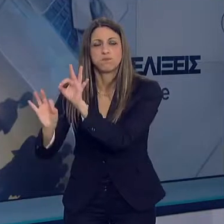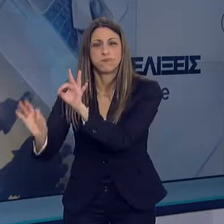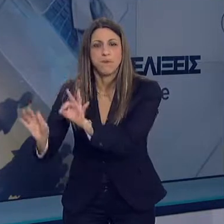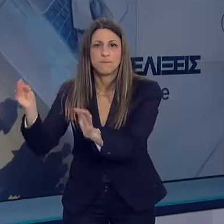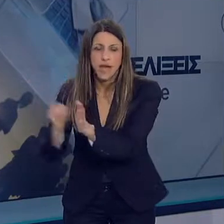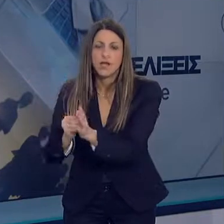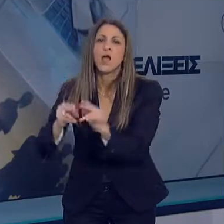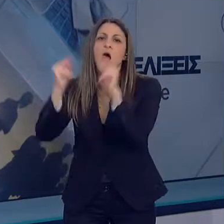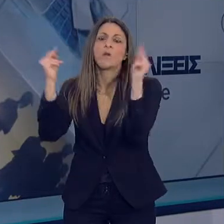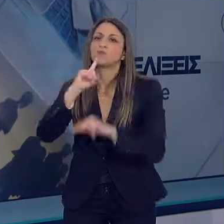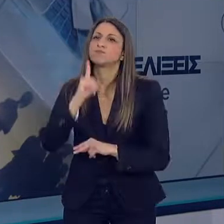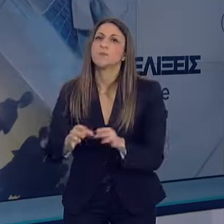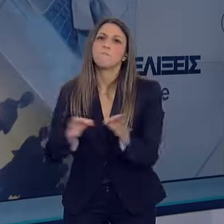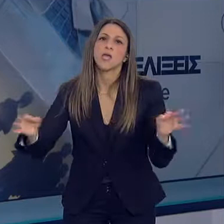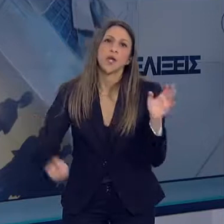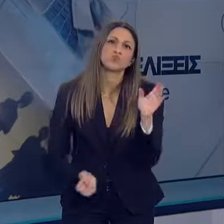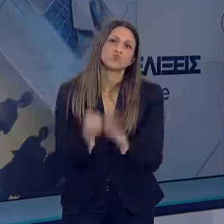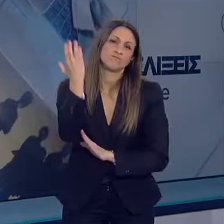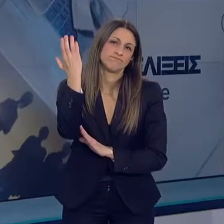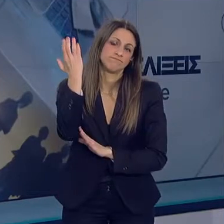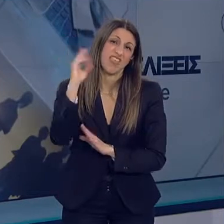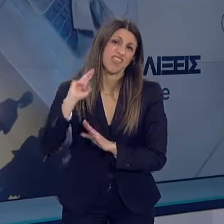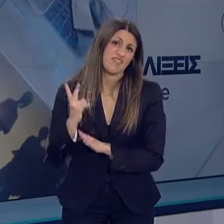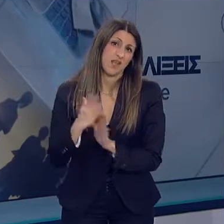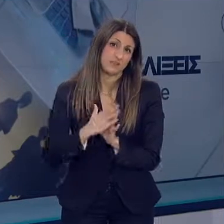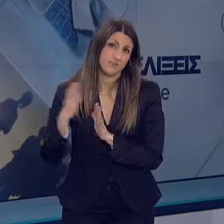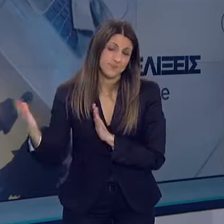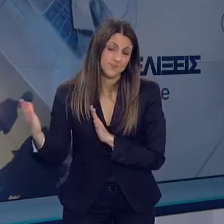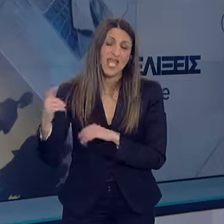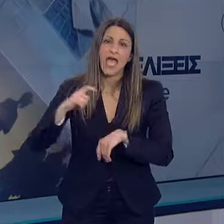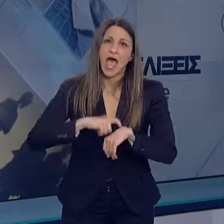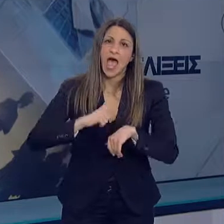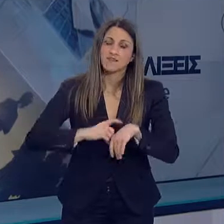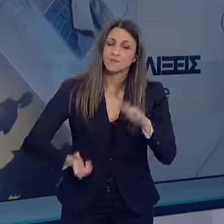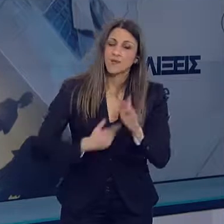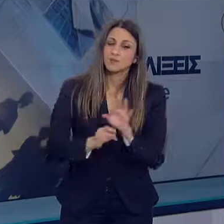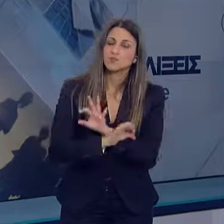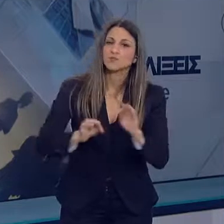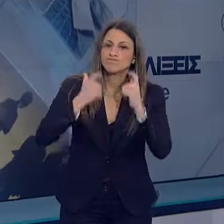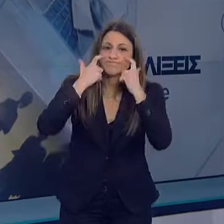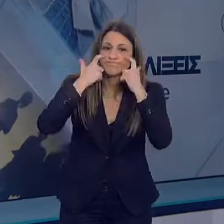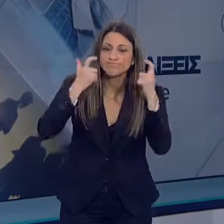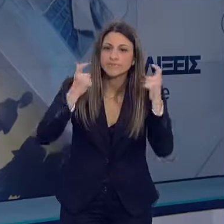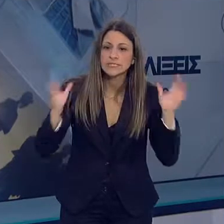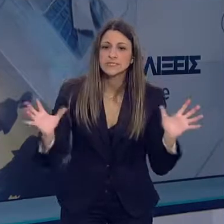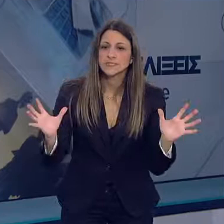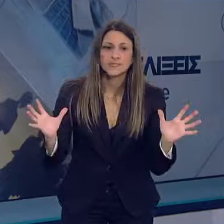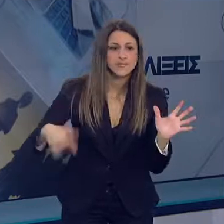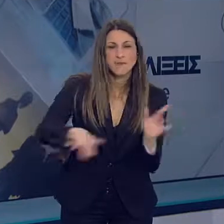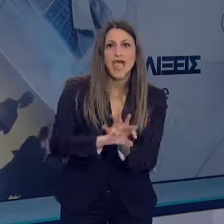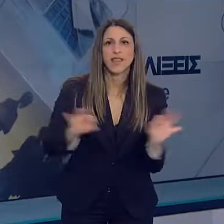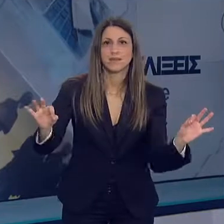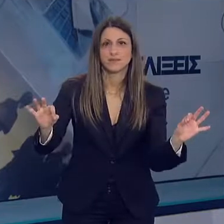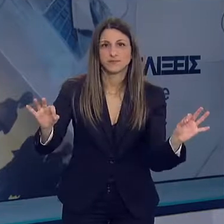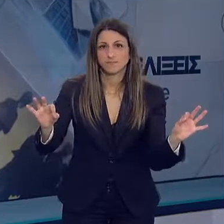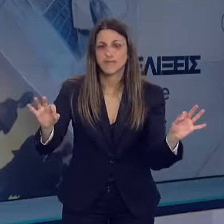ξαναπαίρνουν κάποια μέτρα. Χρειάζεται παγρύπνηση. Δεν πρέπει να μας φοβήσει, δεν πρέπει να μας τρομάξει τόσο πολύ αυτό το πράγμα